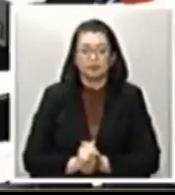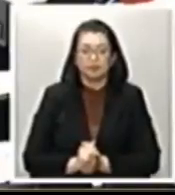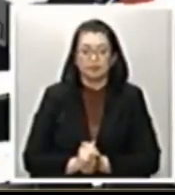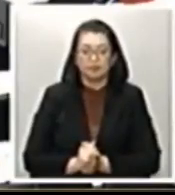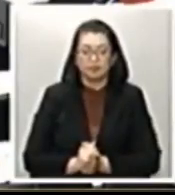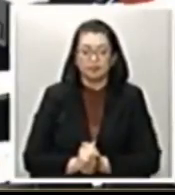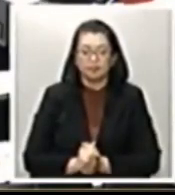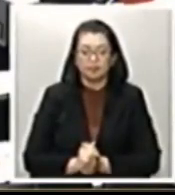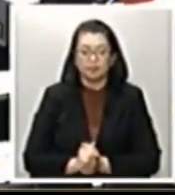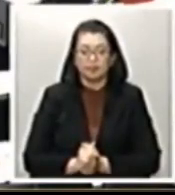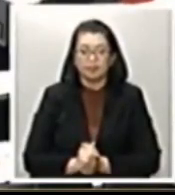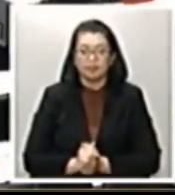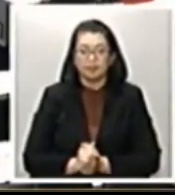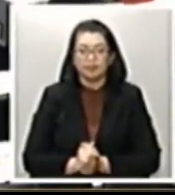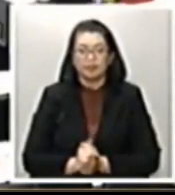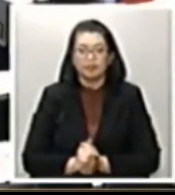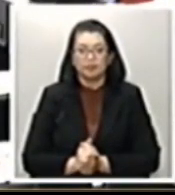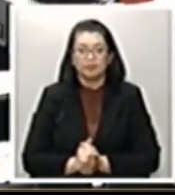ชิญครับ